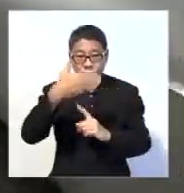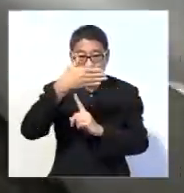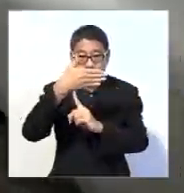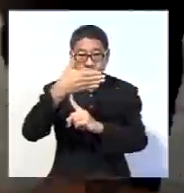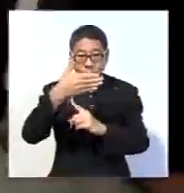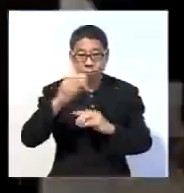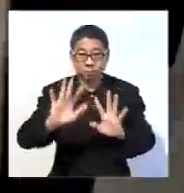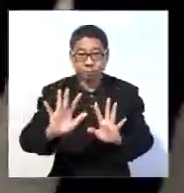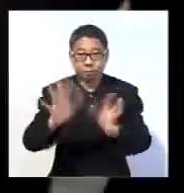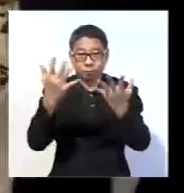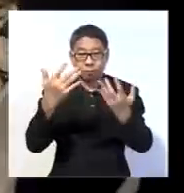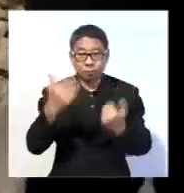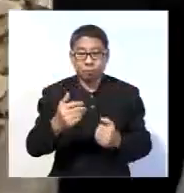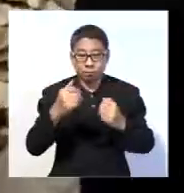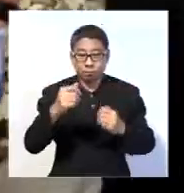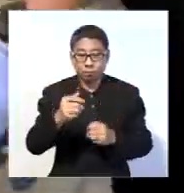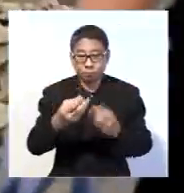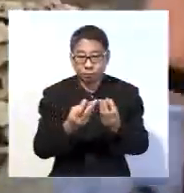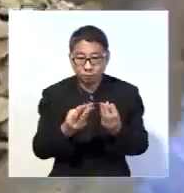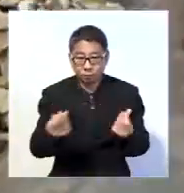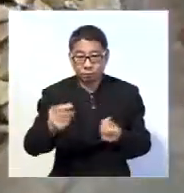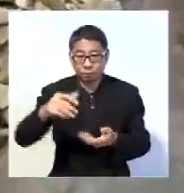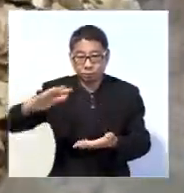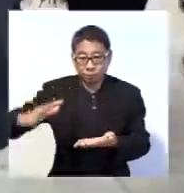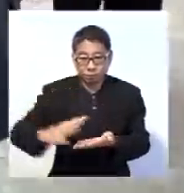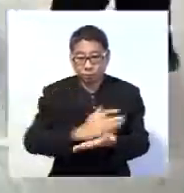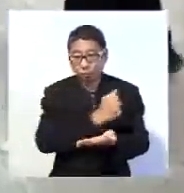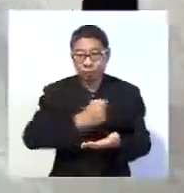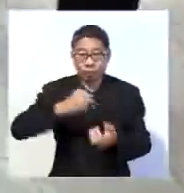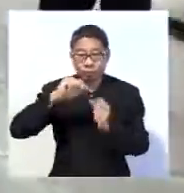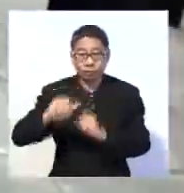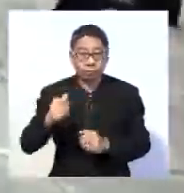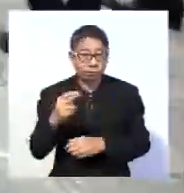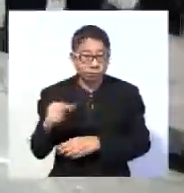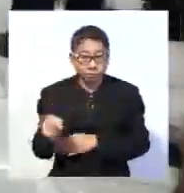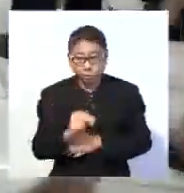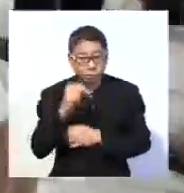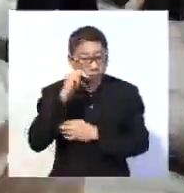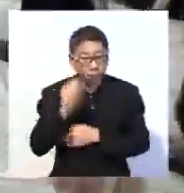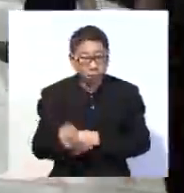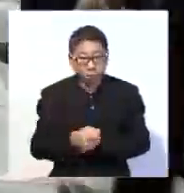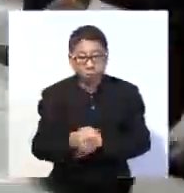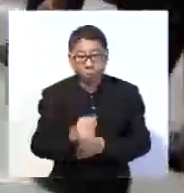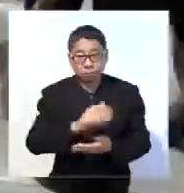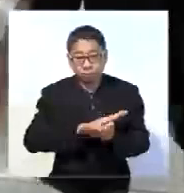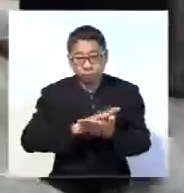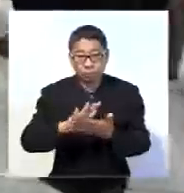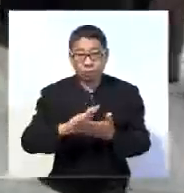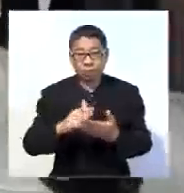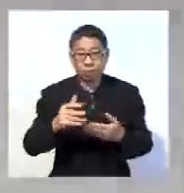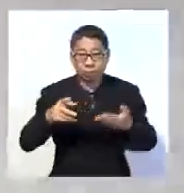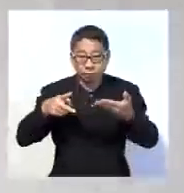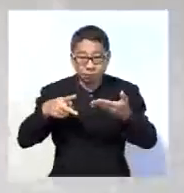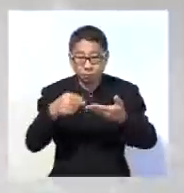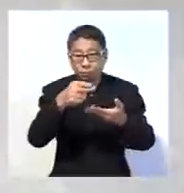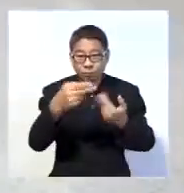ฆษณาที่หมดอายุตักดินตะกอนที่ตกค้างบนสายทางฉีดน้ำล้างทำความสะอาดถนนตัดสายไฟฟ้